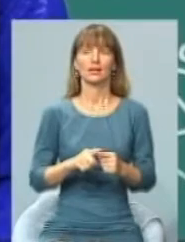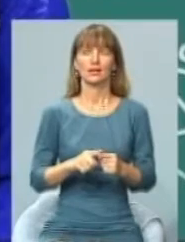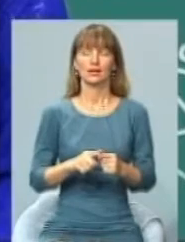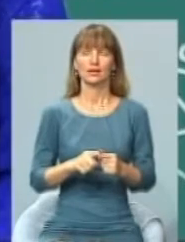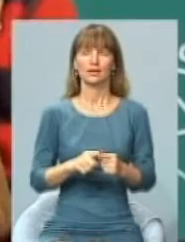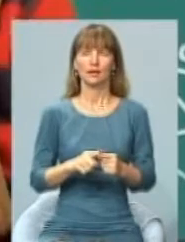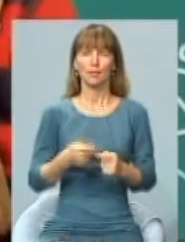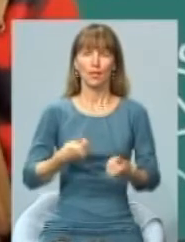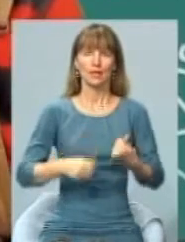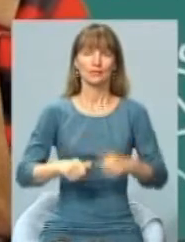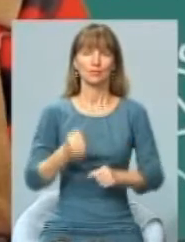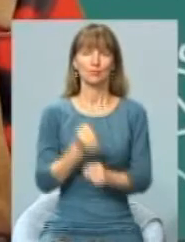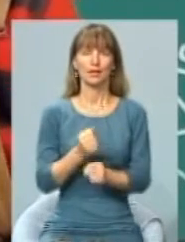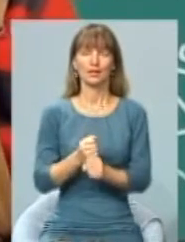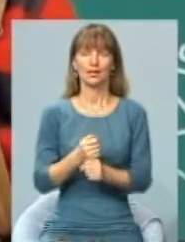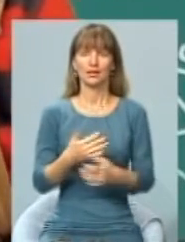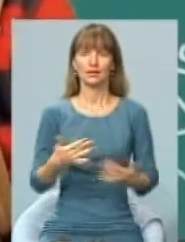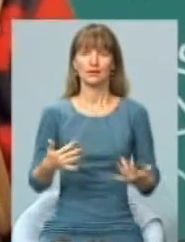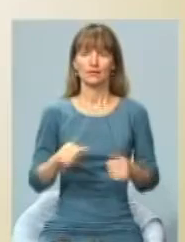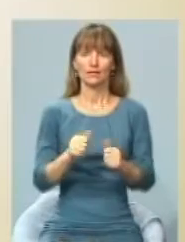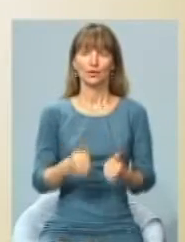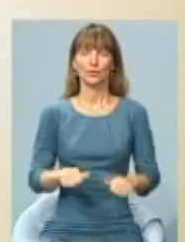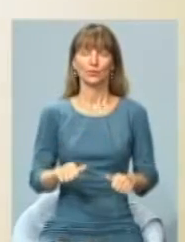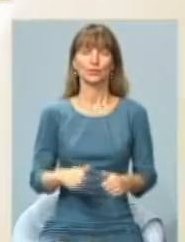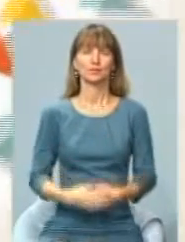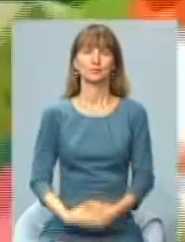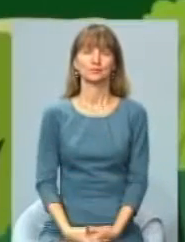пластилинные поделки. Я маленький слабый татин.